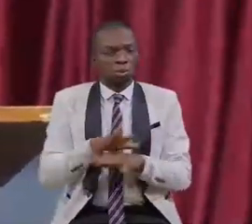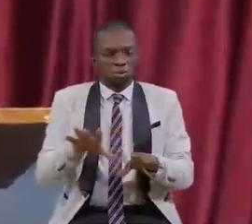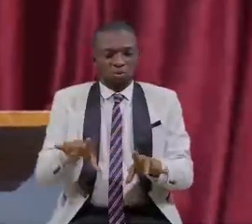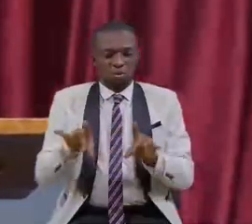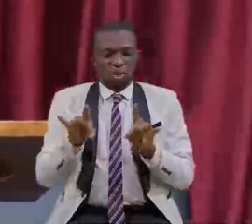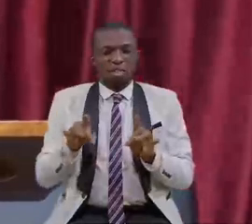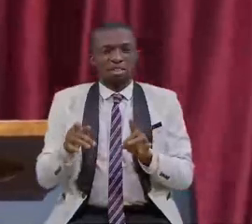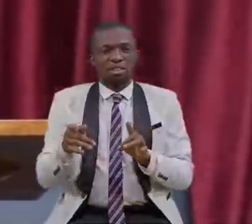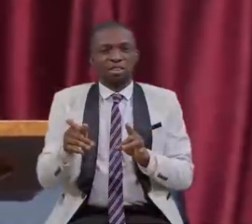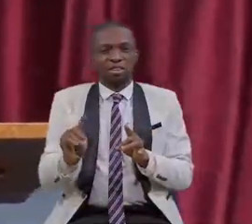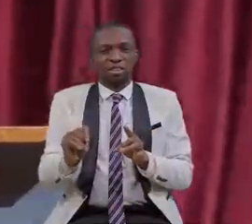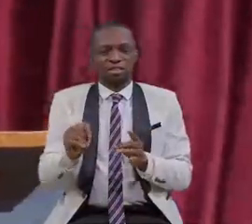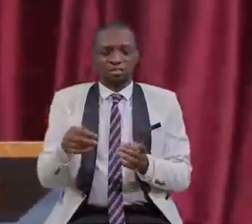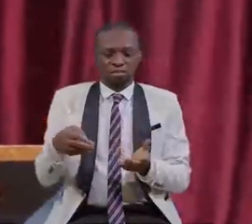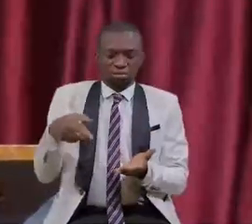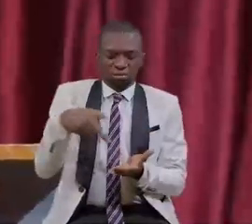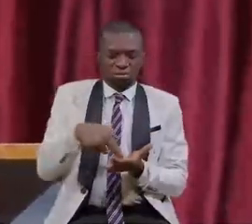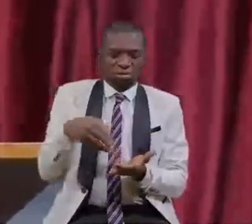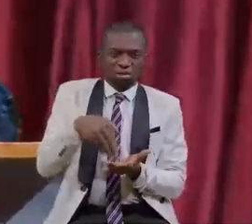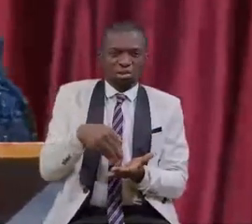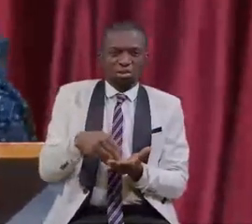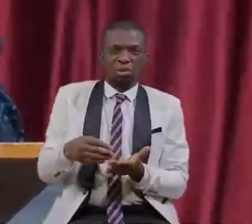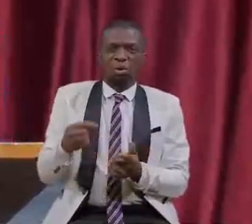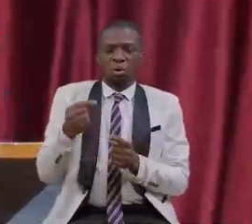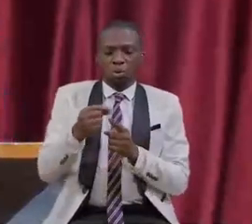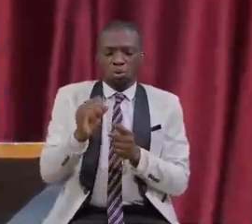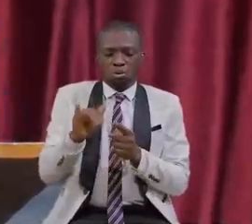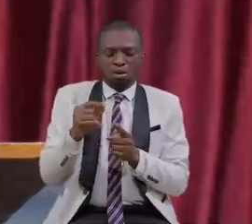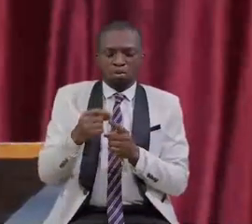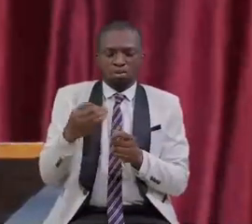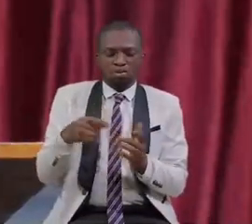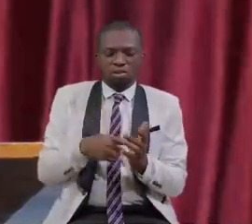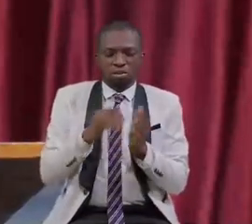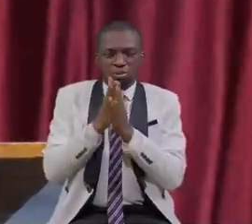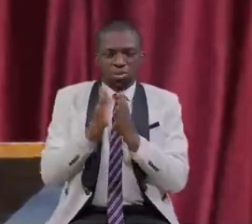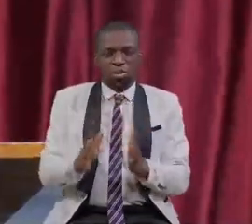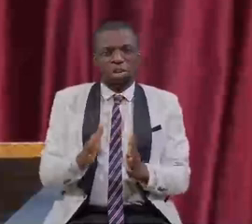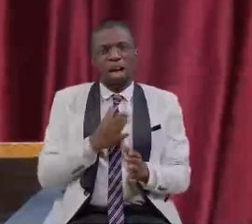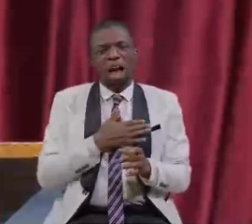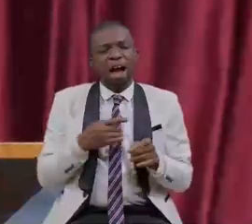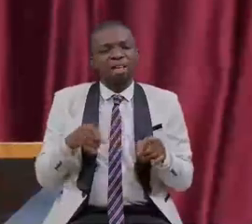Dans les actes des apôtres, on n'a pas vu la répétition mot à mot de cette prière.